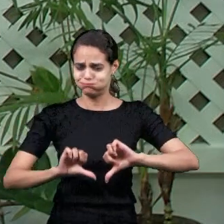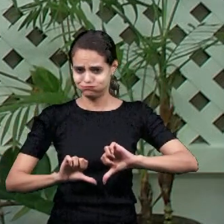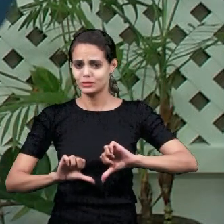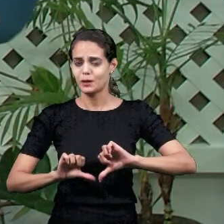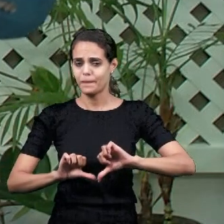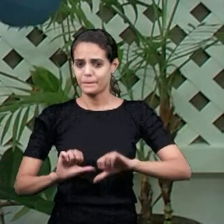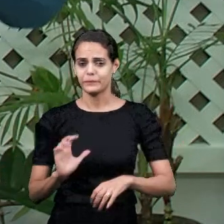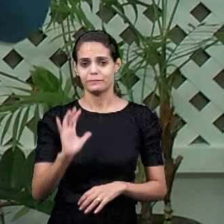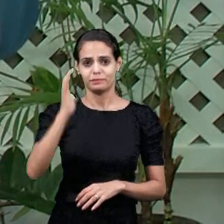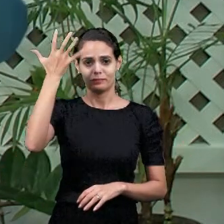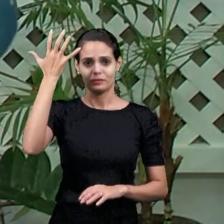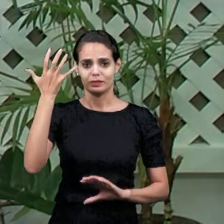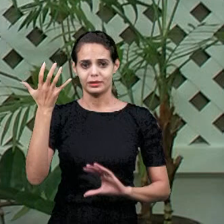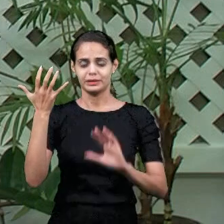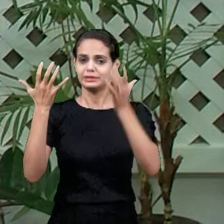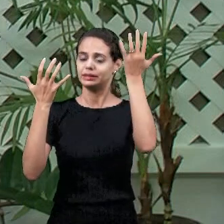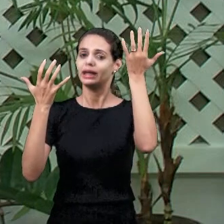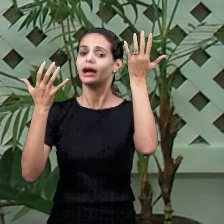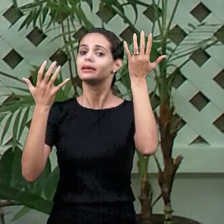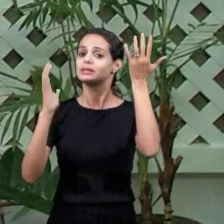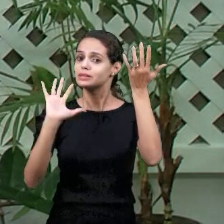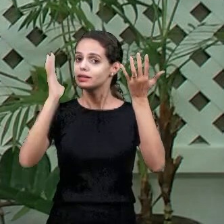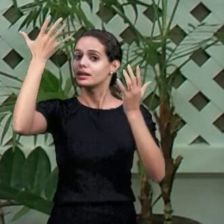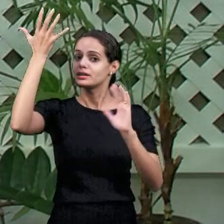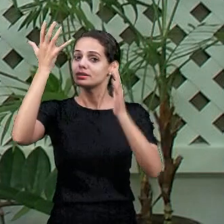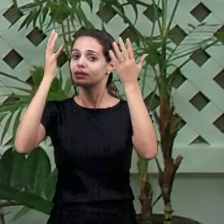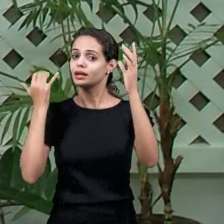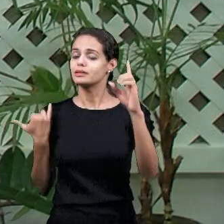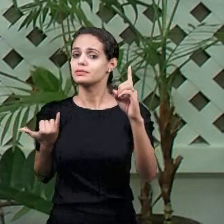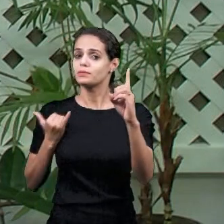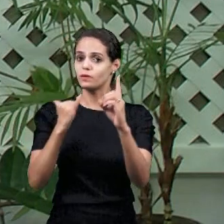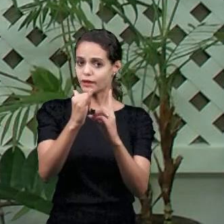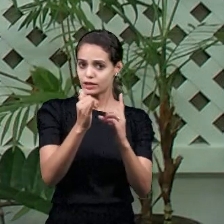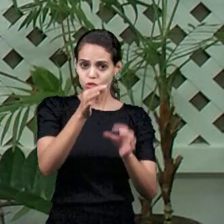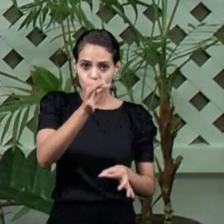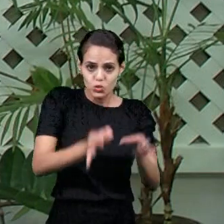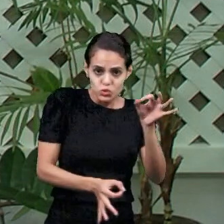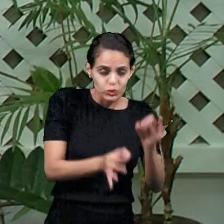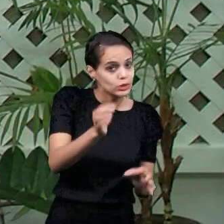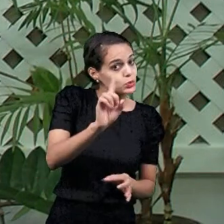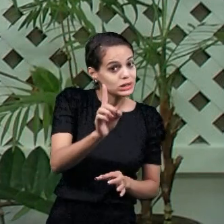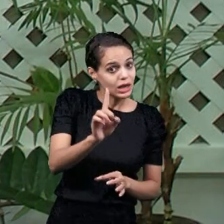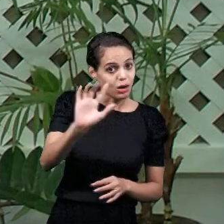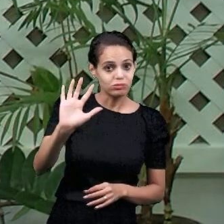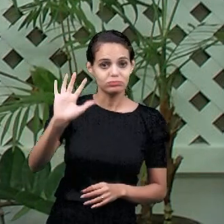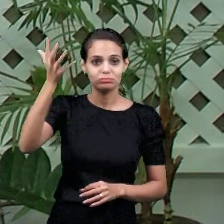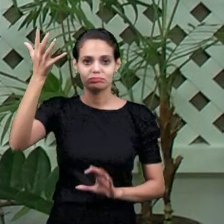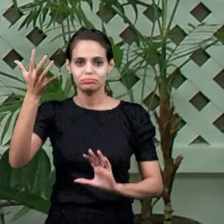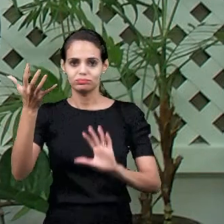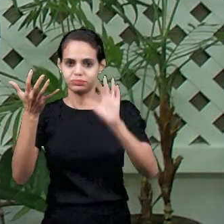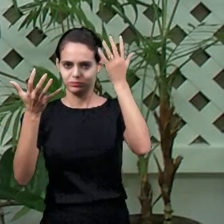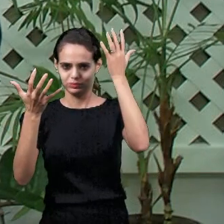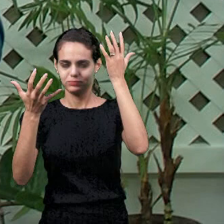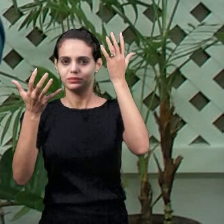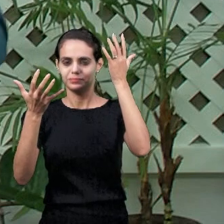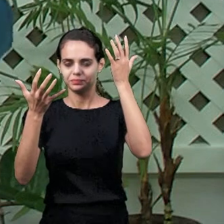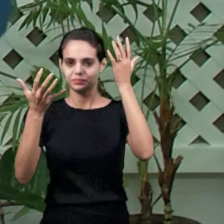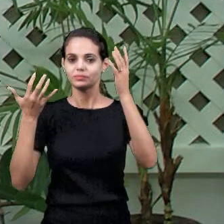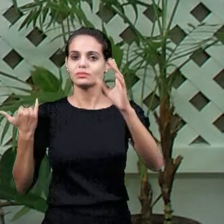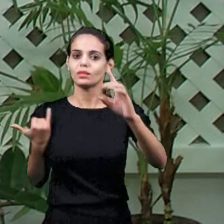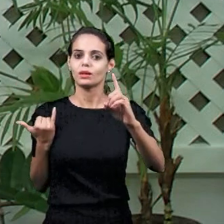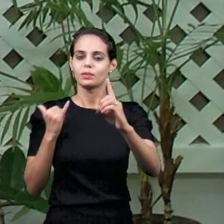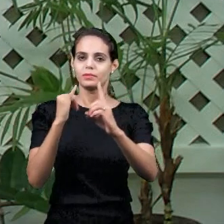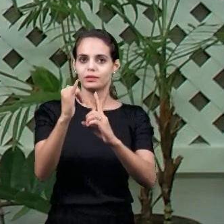des signes. Et nous sommes en train de voir ces signes. Voilà, j'ai pris 5 minutes et 30 secondes pour faire ça. À partir de